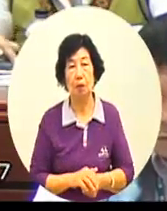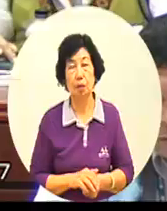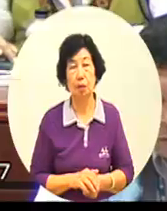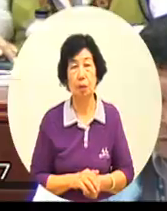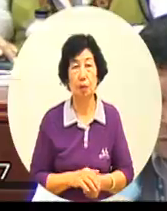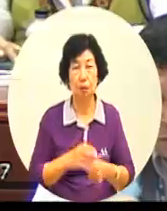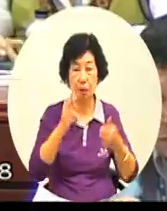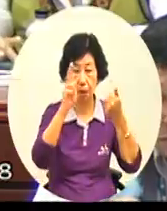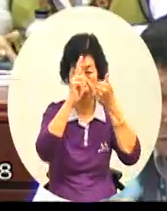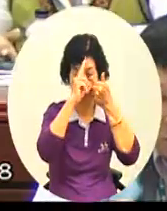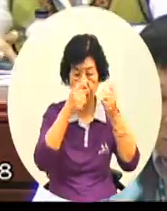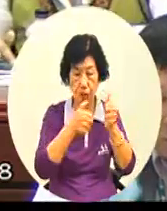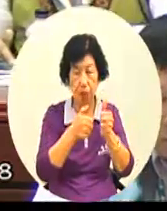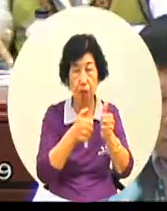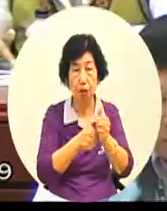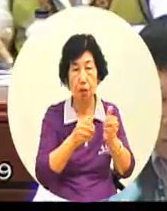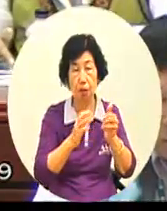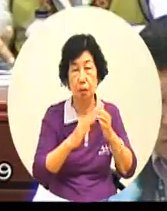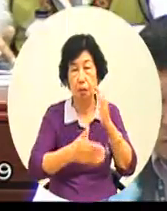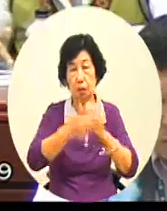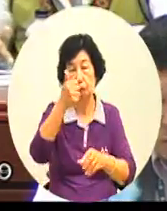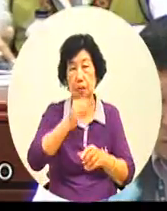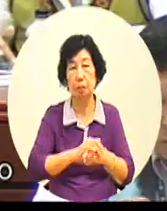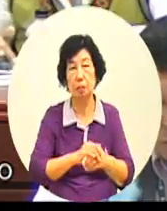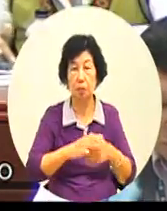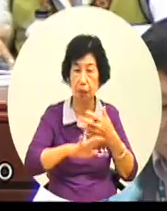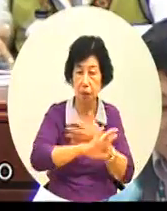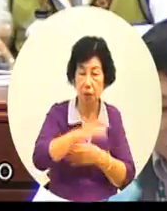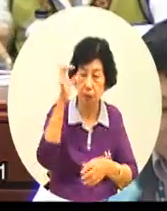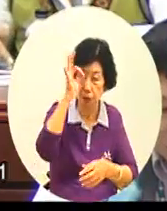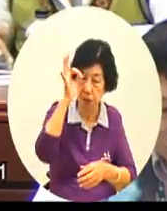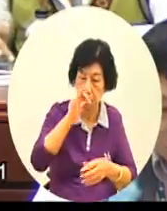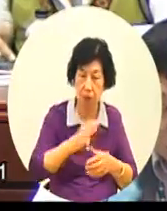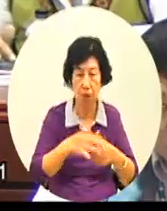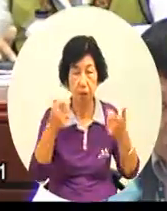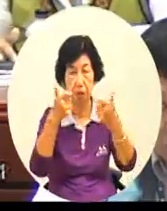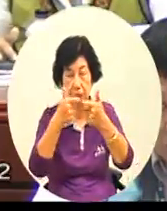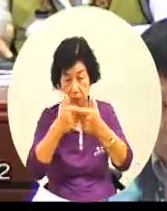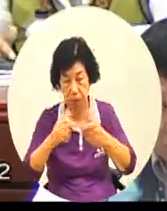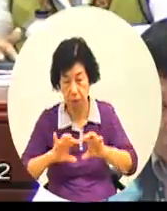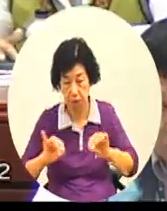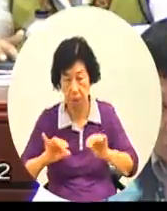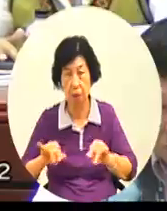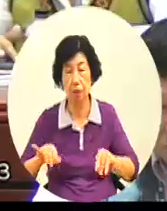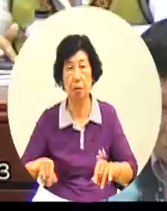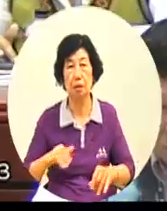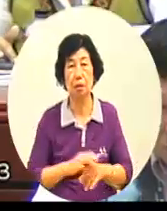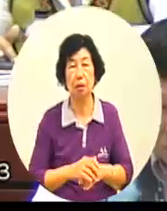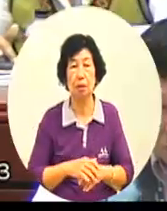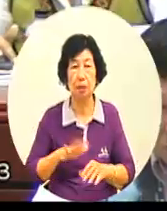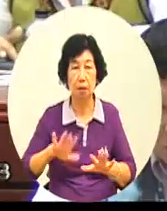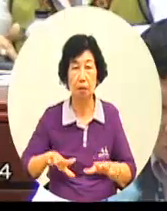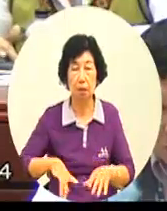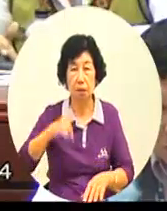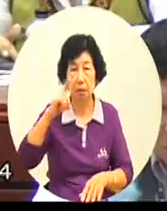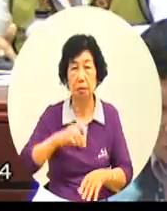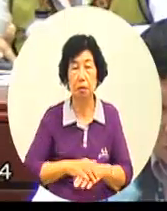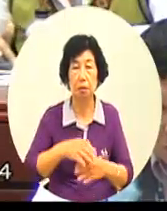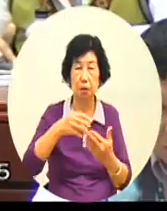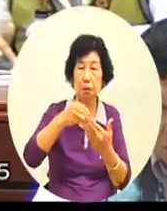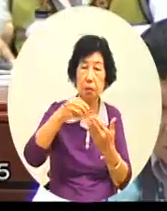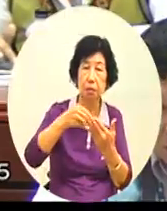长也只是要我们寻求更适切的地点。那我们现在在做规划，那初步我们会选